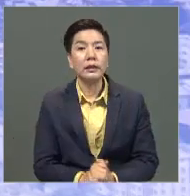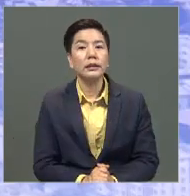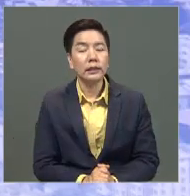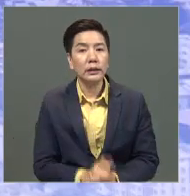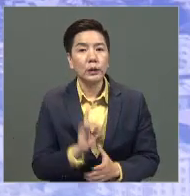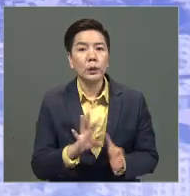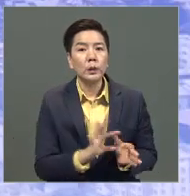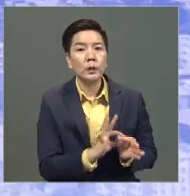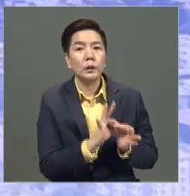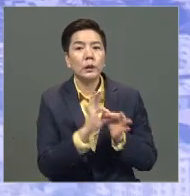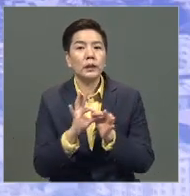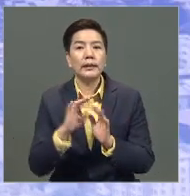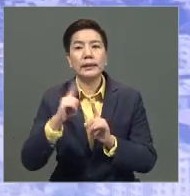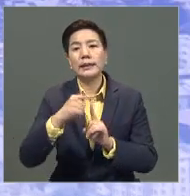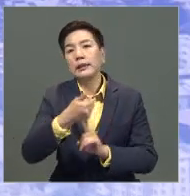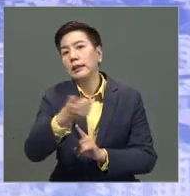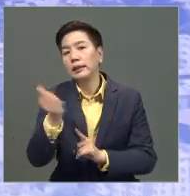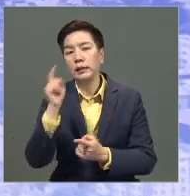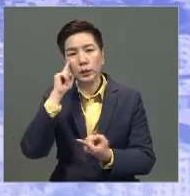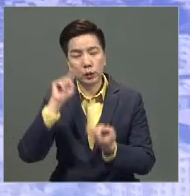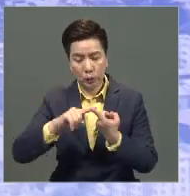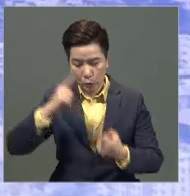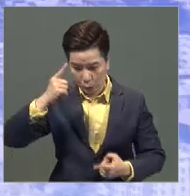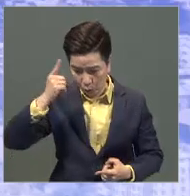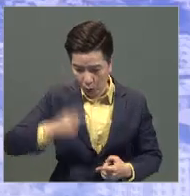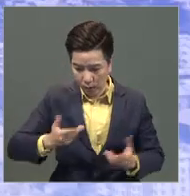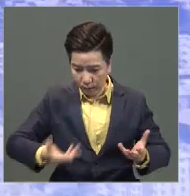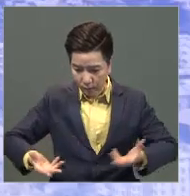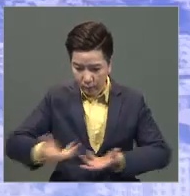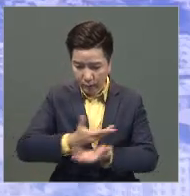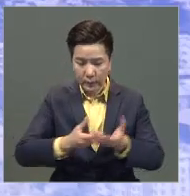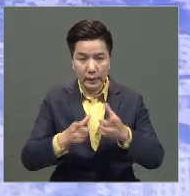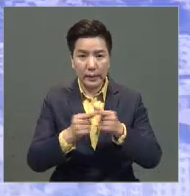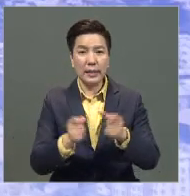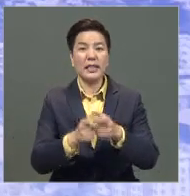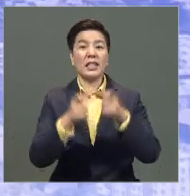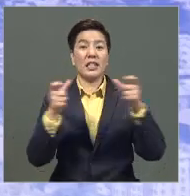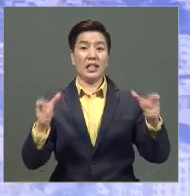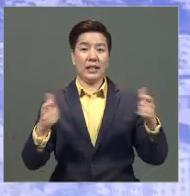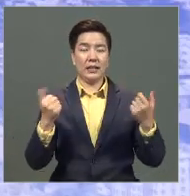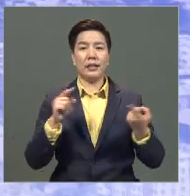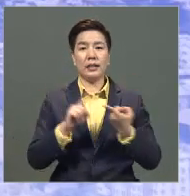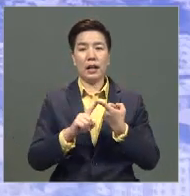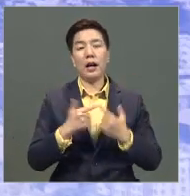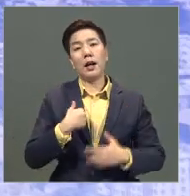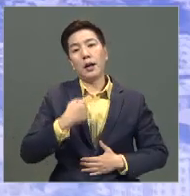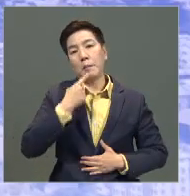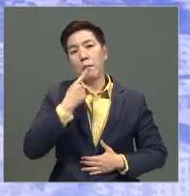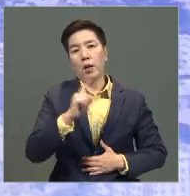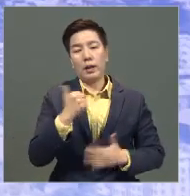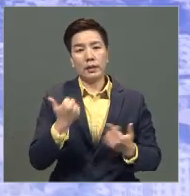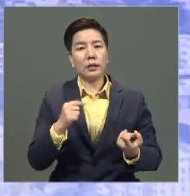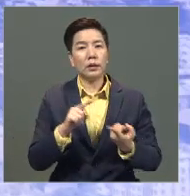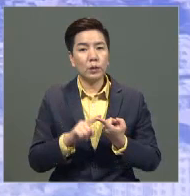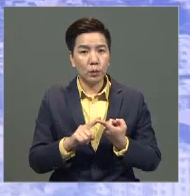โยงไปถึงทุกๆที่นะครับซึ่งก็จะเป็นเรื่องที่จะต้องพิจารณากันเป็นเรื่องใหญ่ทีเดียวนะครับแต่อย่างไรก็ตามแต่ก็นำเรียนว่ามันเป็นเ